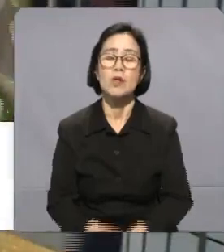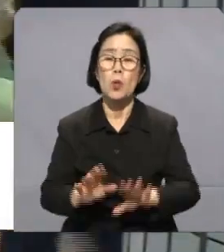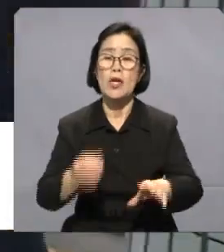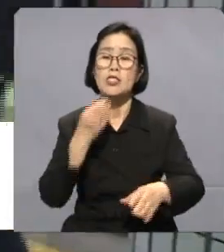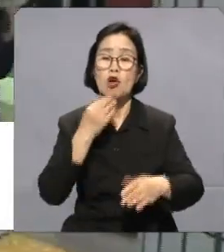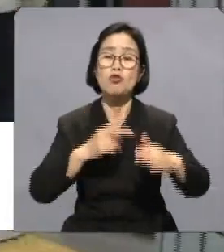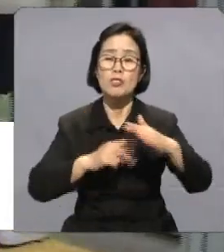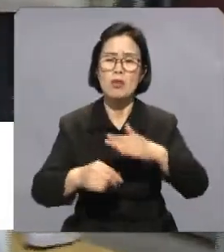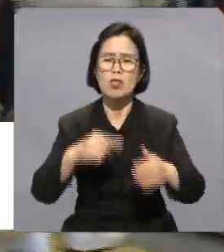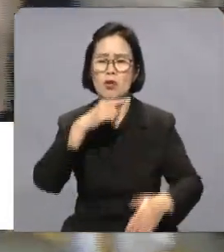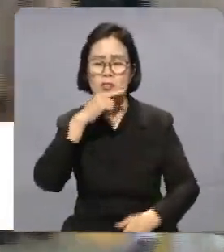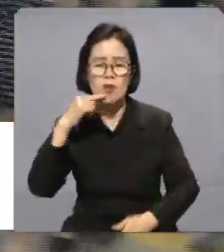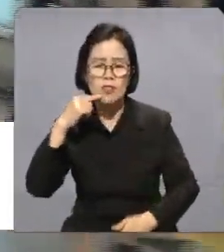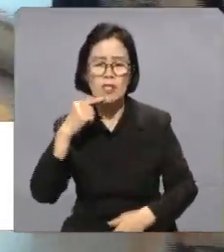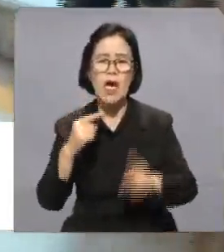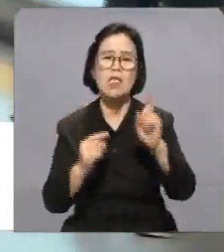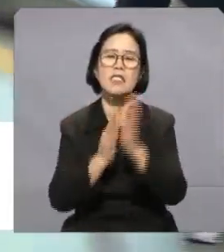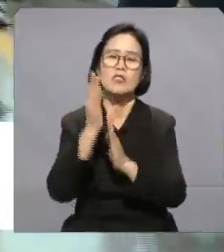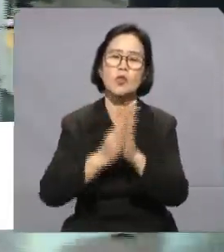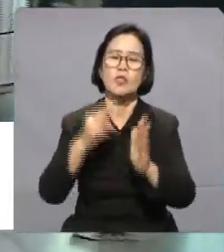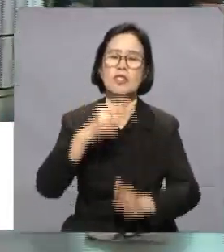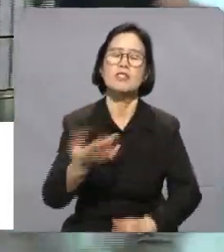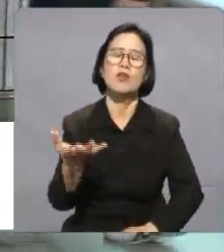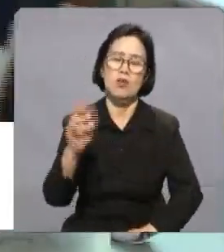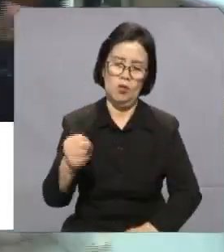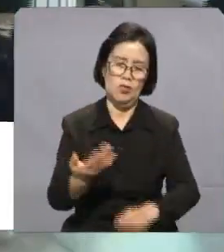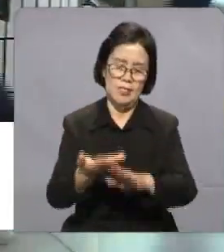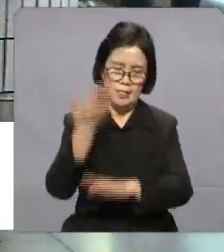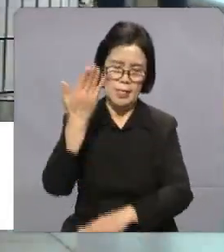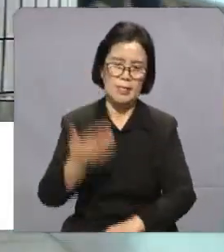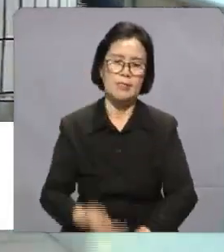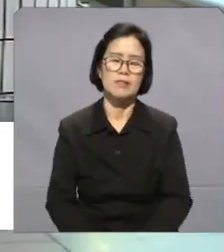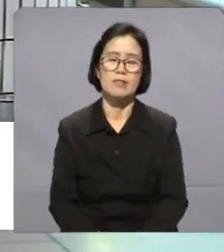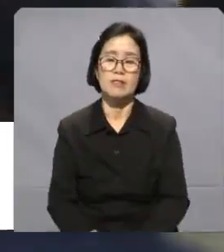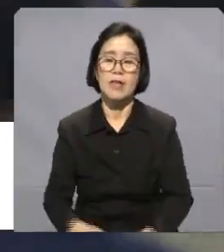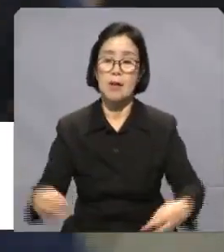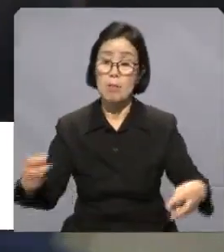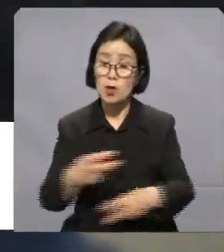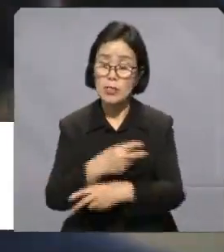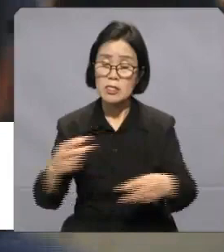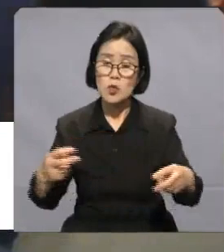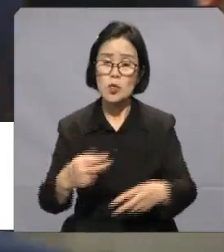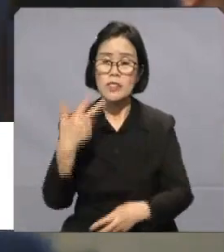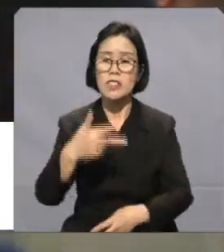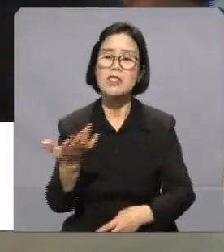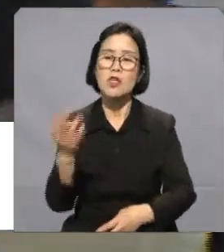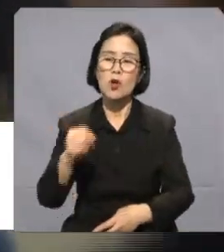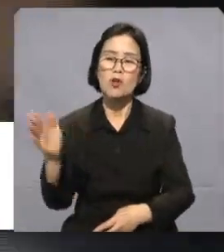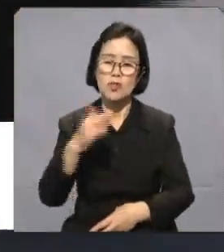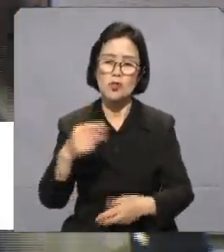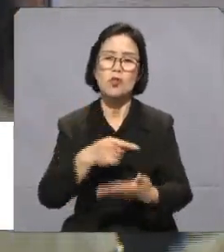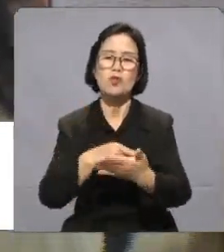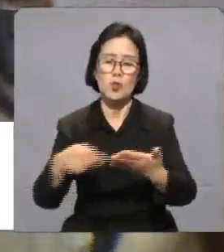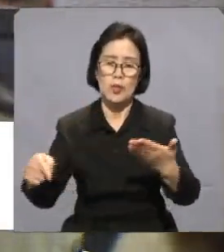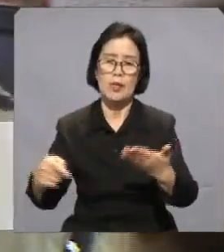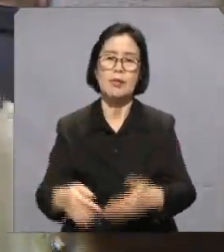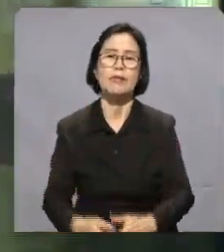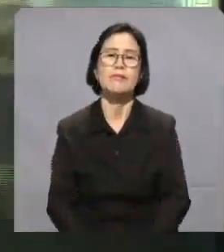서울 지하철 적자 규모는 1조 2천억 원을 웃돕니다. 버스 역시 7천억 원 가까이 손해를